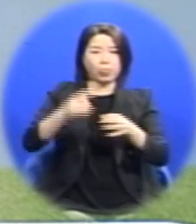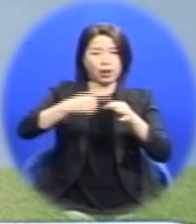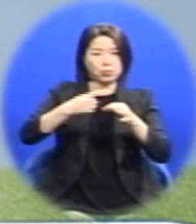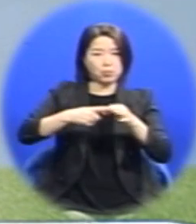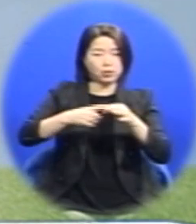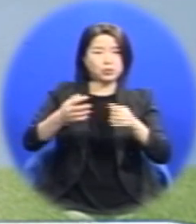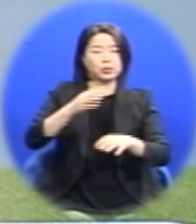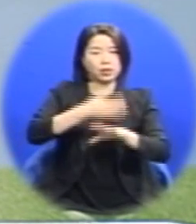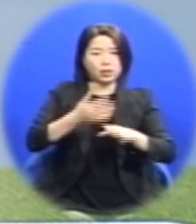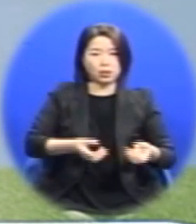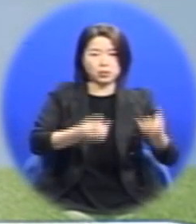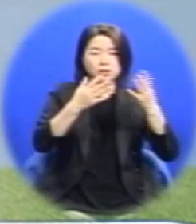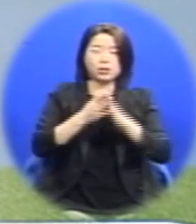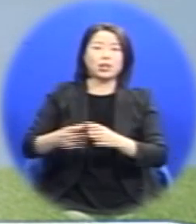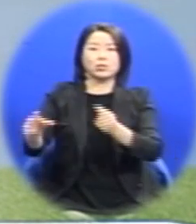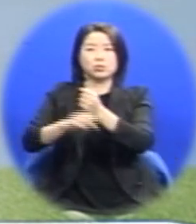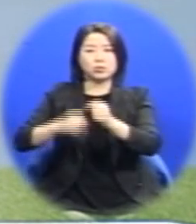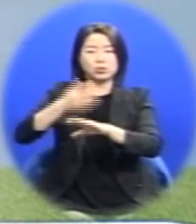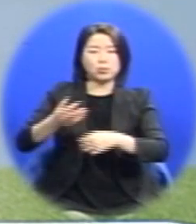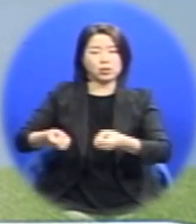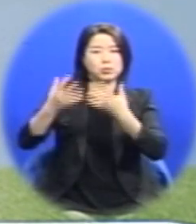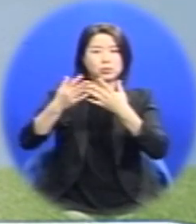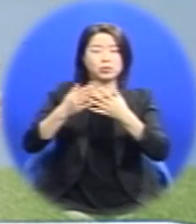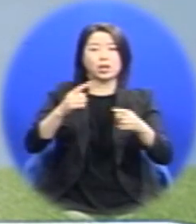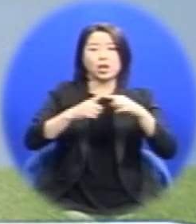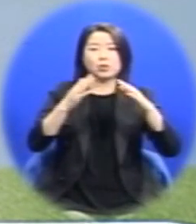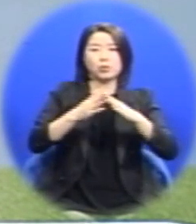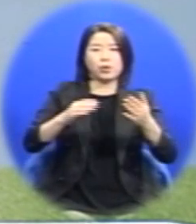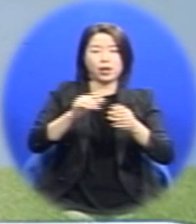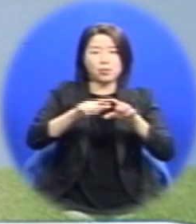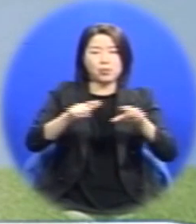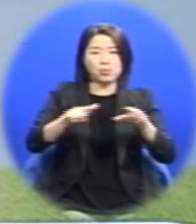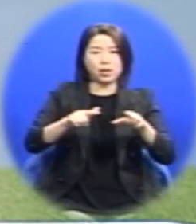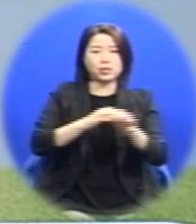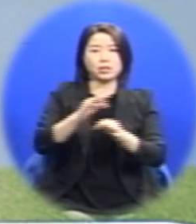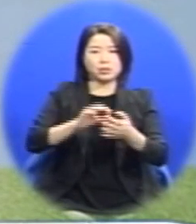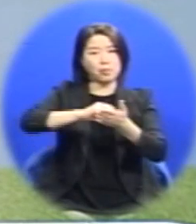맥주감사주일 헌금, 추수감사주일 헌금을 교회 일반 재정에서 완전히 빼버렸어요.